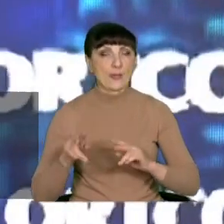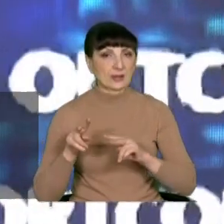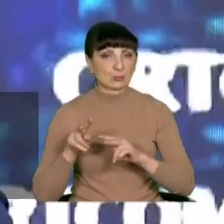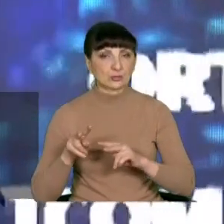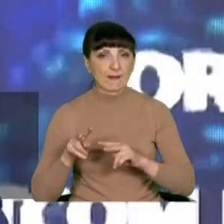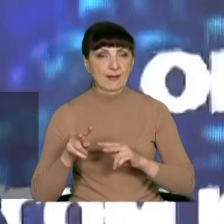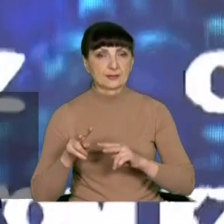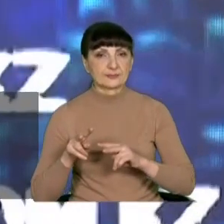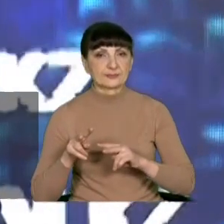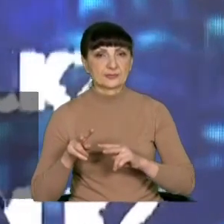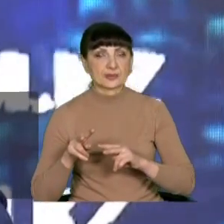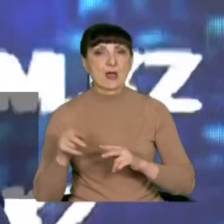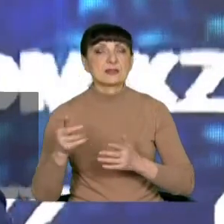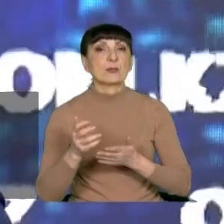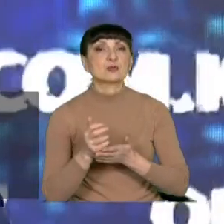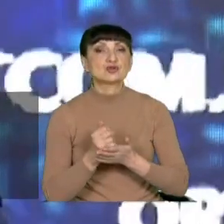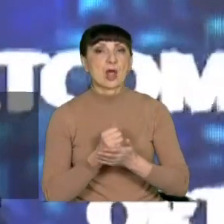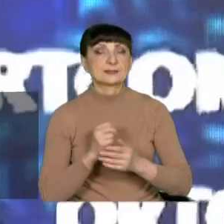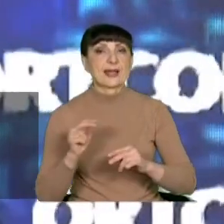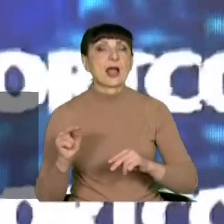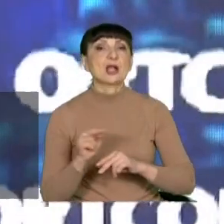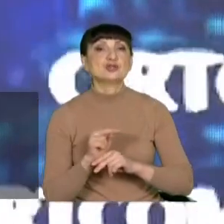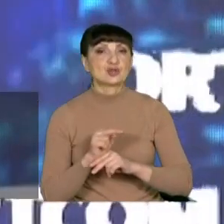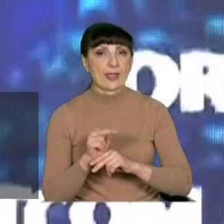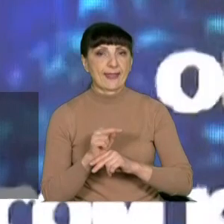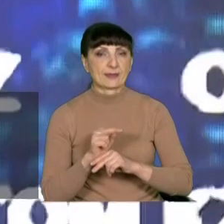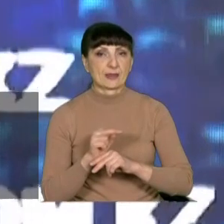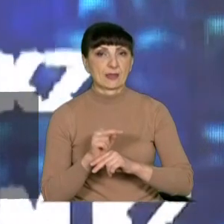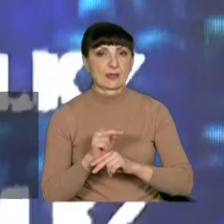соответственно, получающих